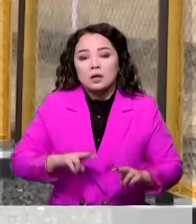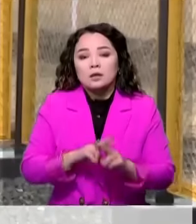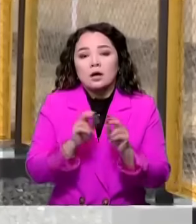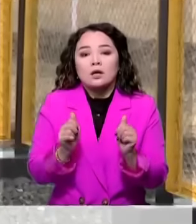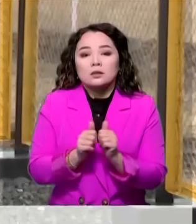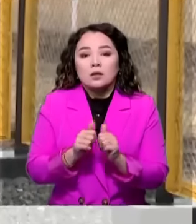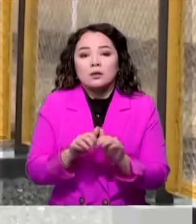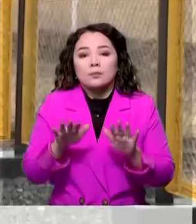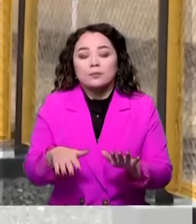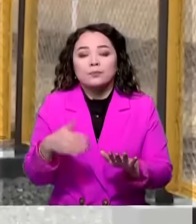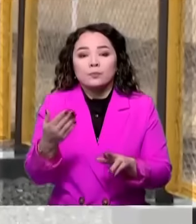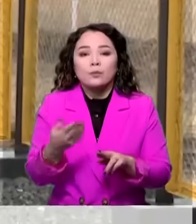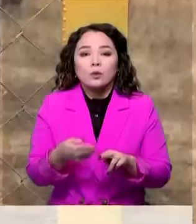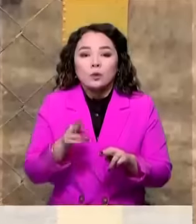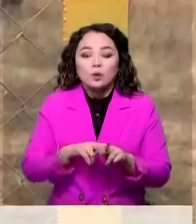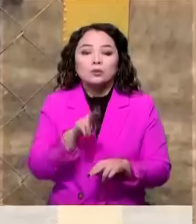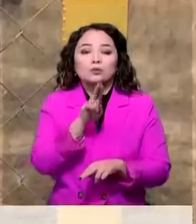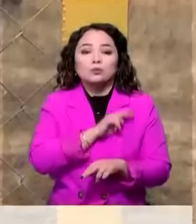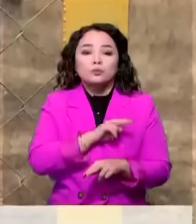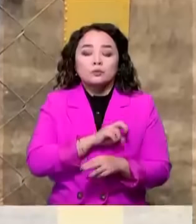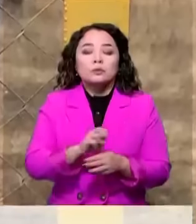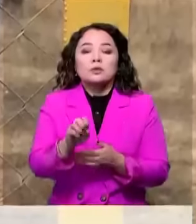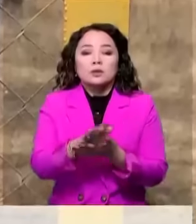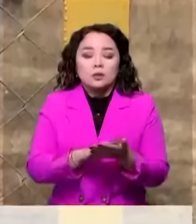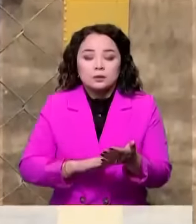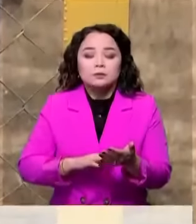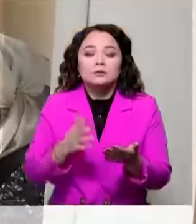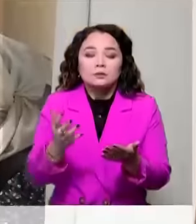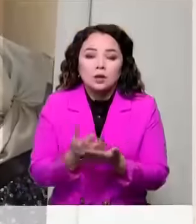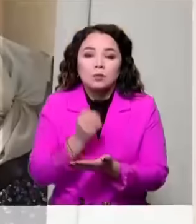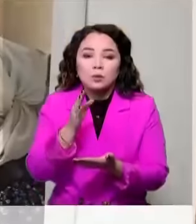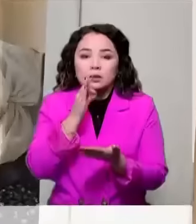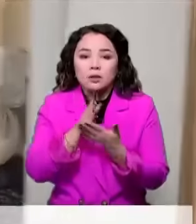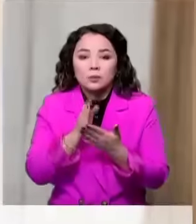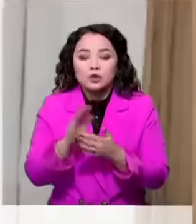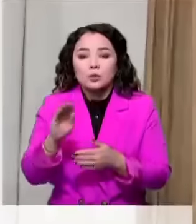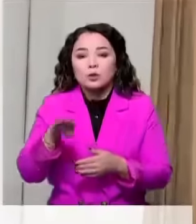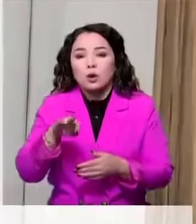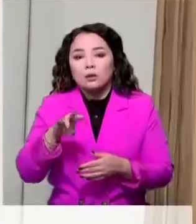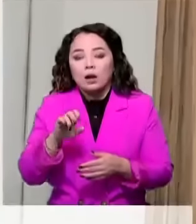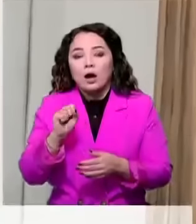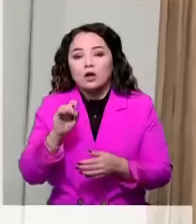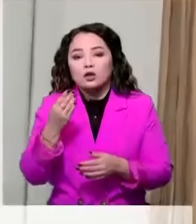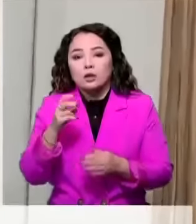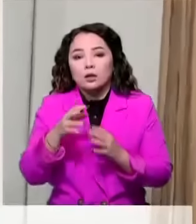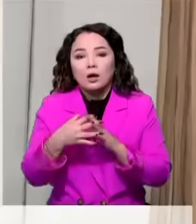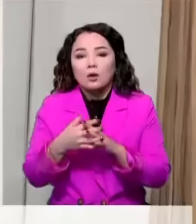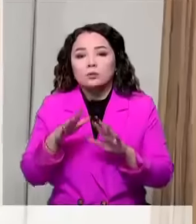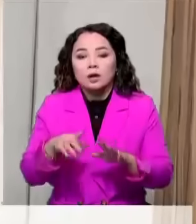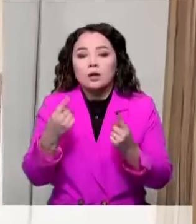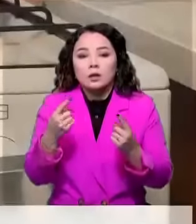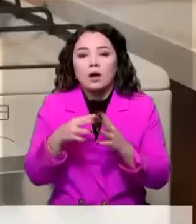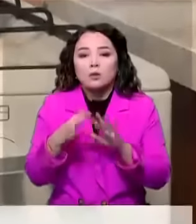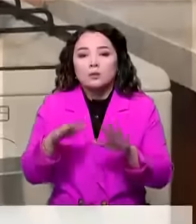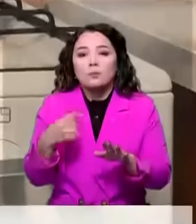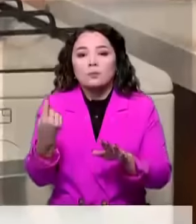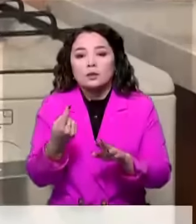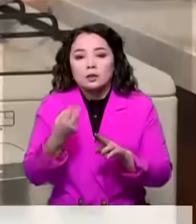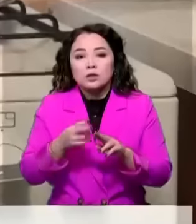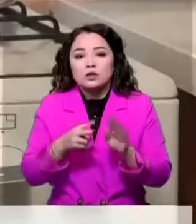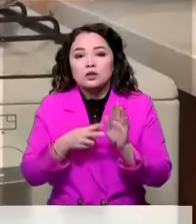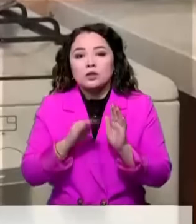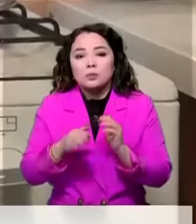төңірегінде осы жұмысты арғарай жалғасын табады. Жібек жолы Аршалы ауданындағы ірі ауылдардың бірі. Мұнда бас аяғы